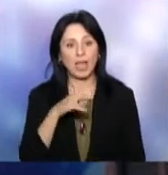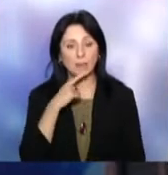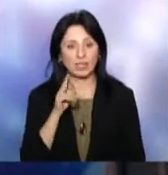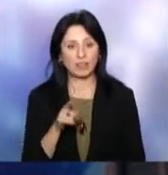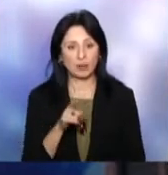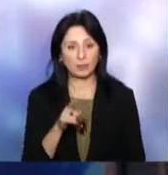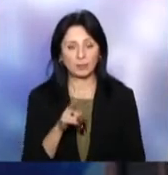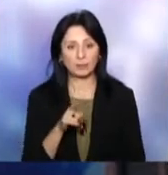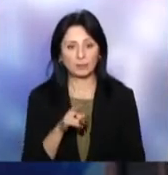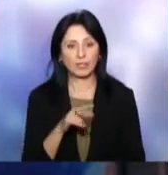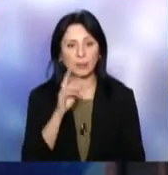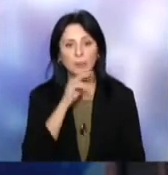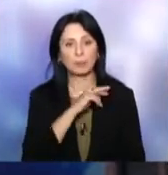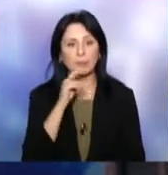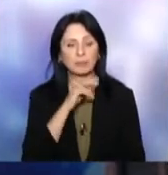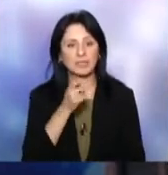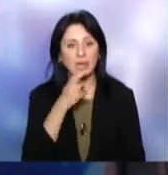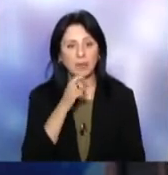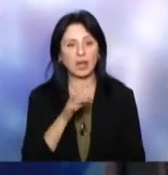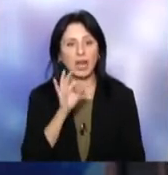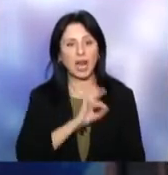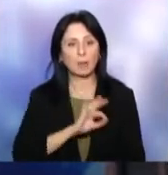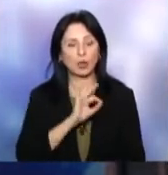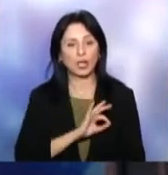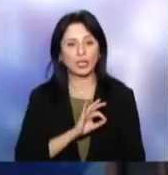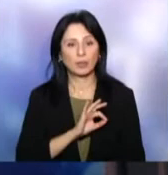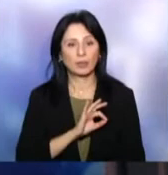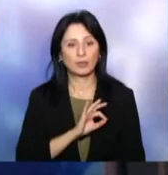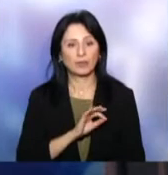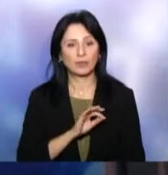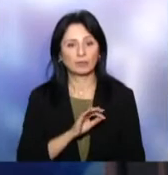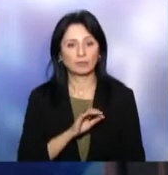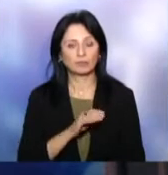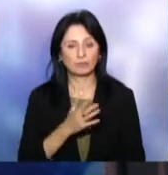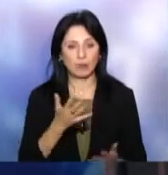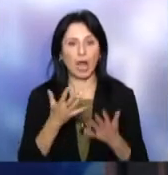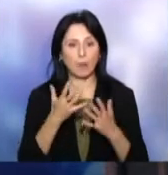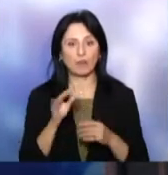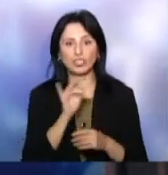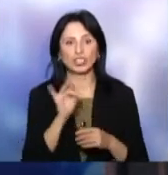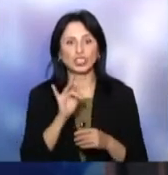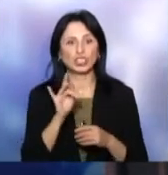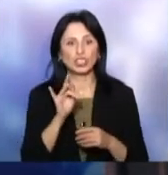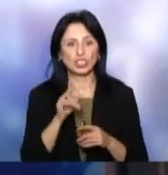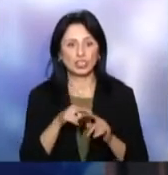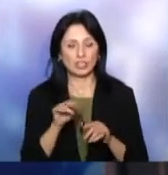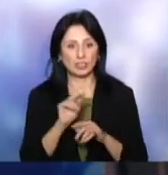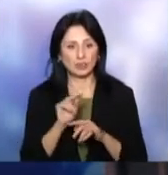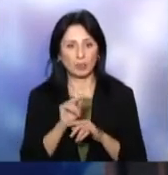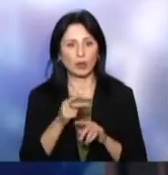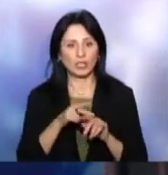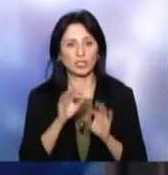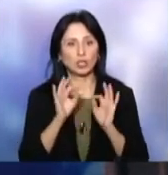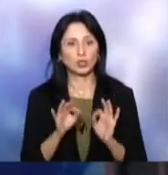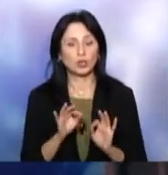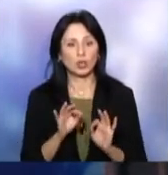ახსენა, პრეპარატი, რომელიც გამოიყენება კარბად გამოხატული ცხიმოვანი სებორეის სამკურნალოდ, ეს არის